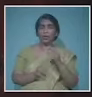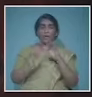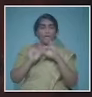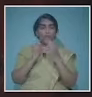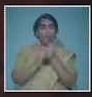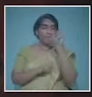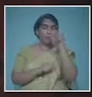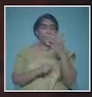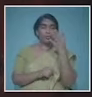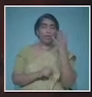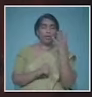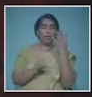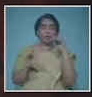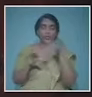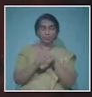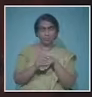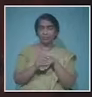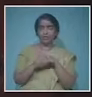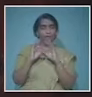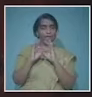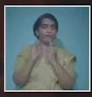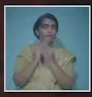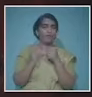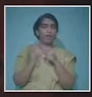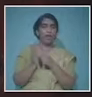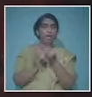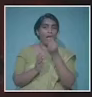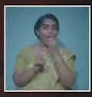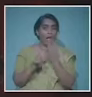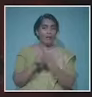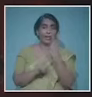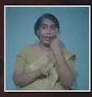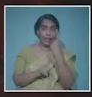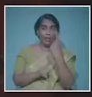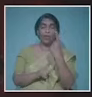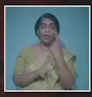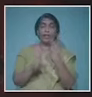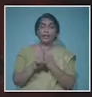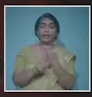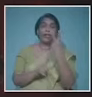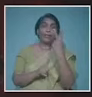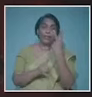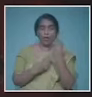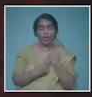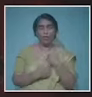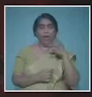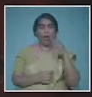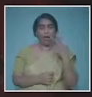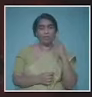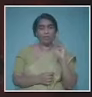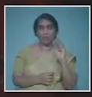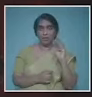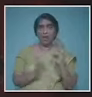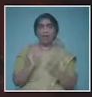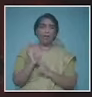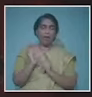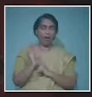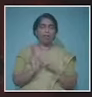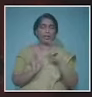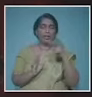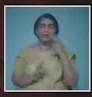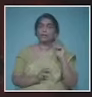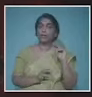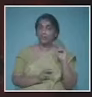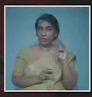ඉන්න පවුලක් ඔබතුමා හිතන්න හාල් කිලෝ දෙකක් අනිවාර්යෙන් ඕනේ රුපියල් 440ක් ඕනේ නාඩු ගත්තොත් 220